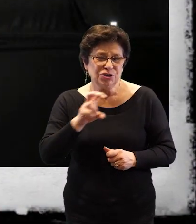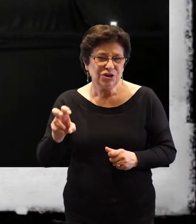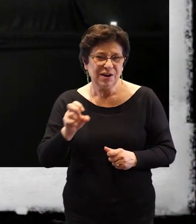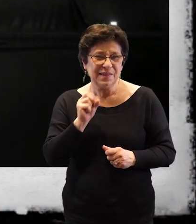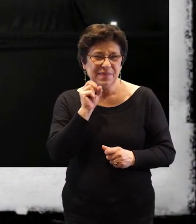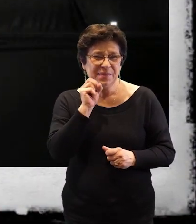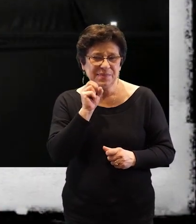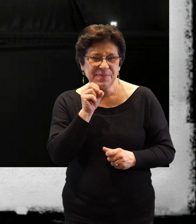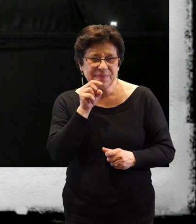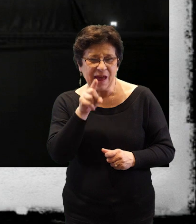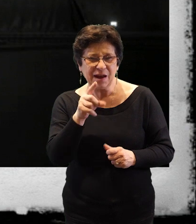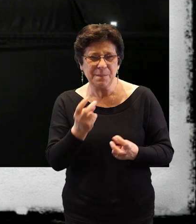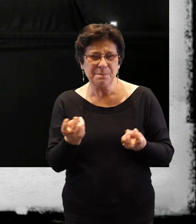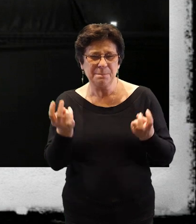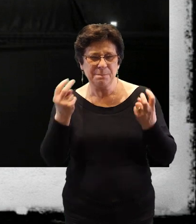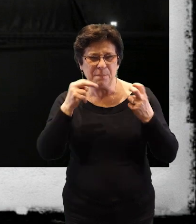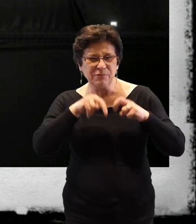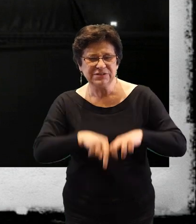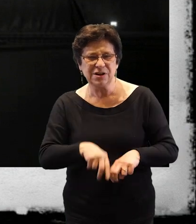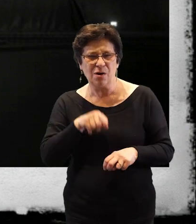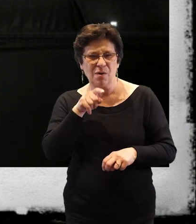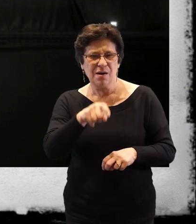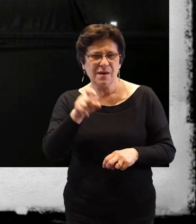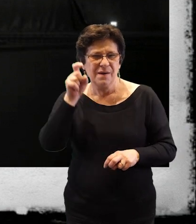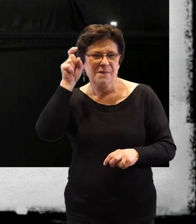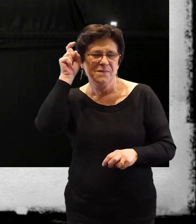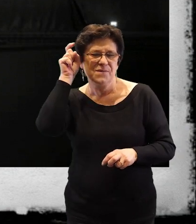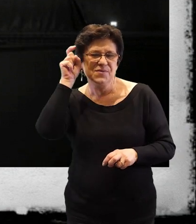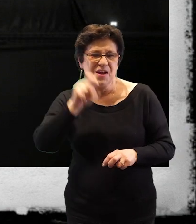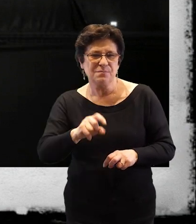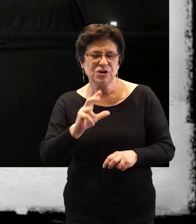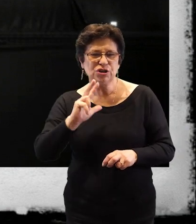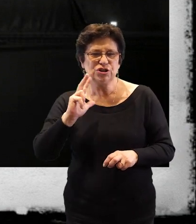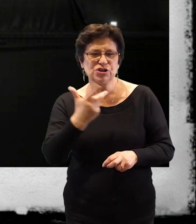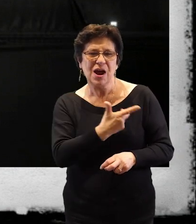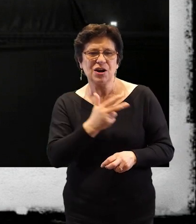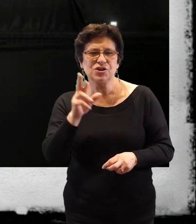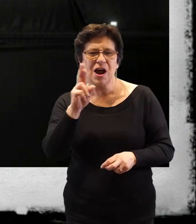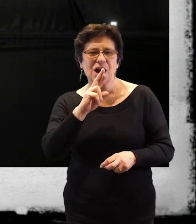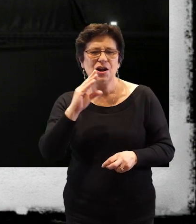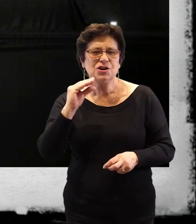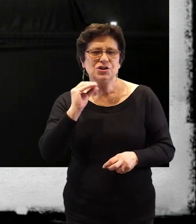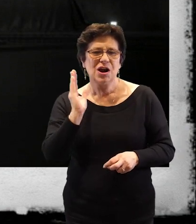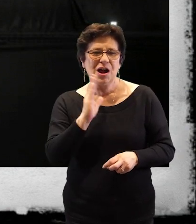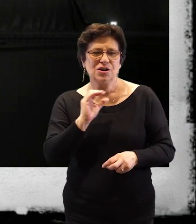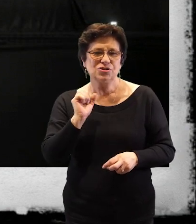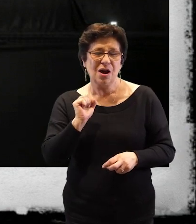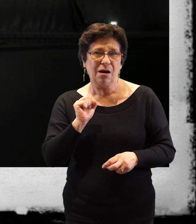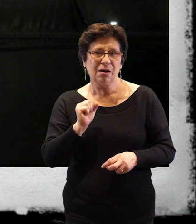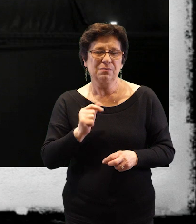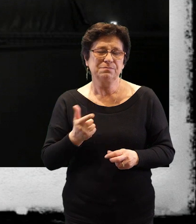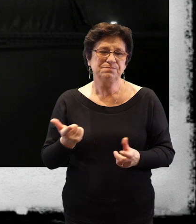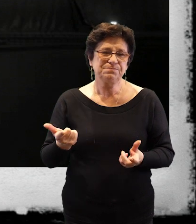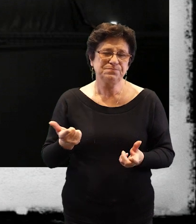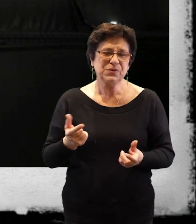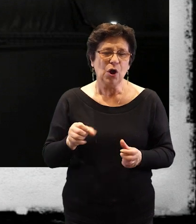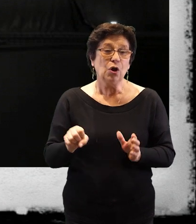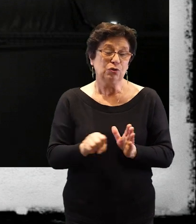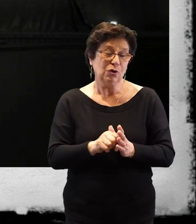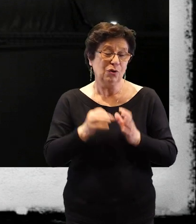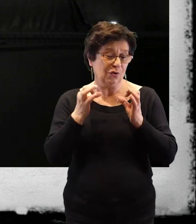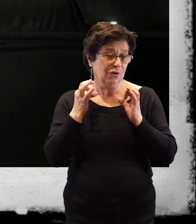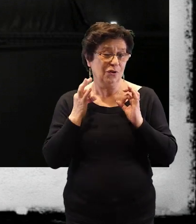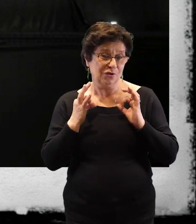które powstały w III Rzeszy, mogły być odpowiedzialne za doniesienia UFO. To pytanie jest dzisiaj też aktualne,